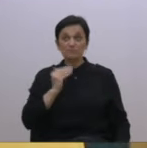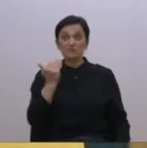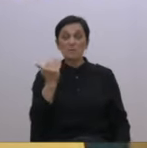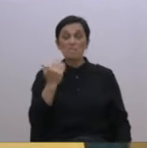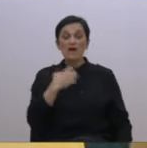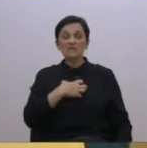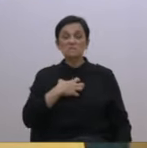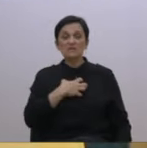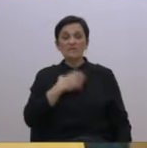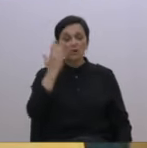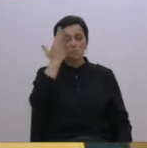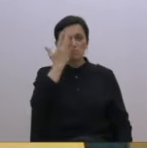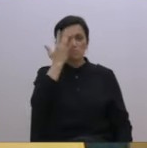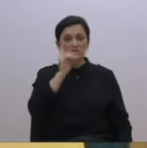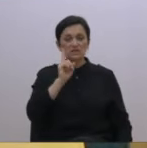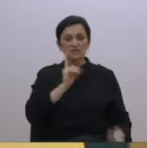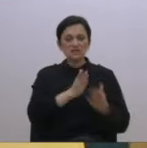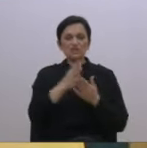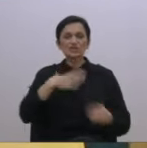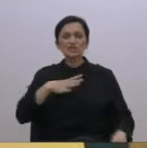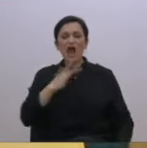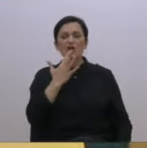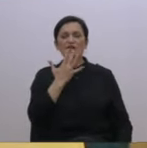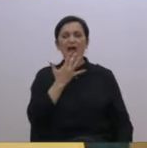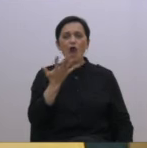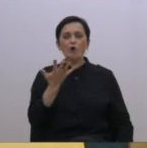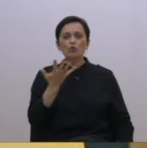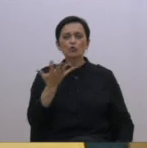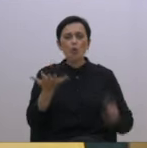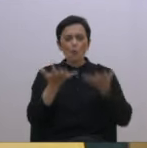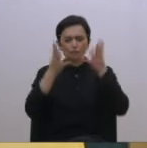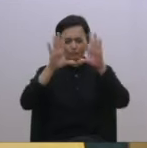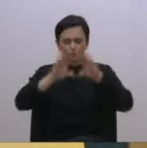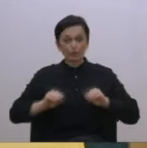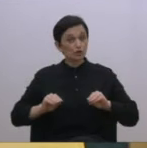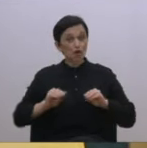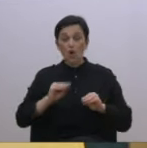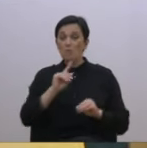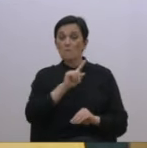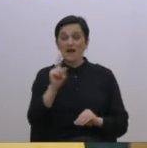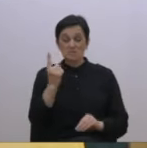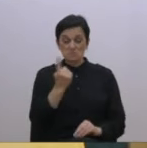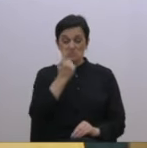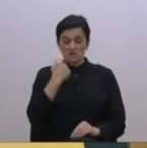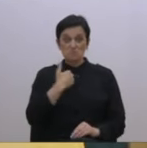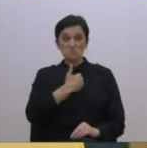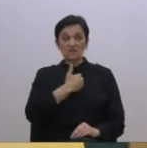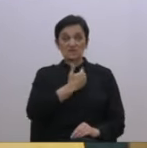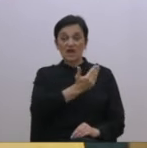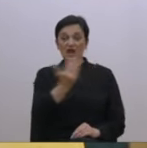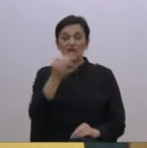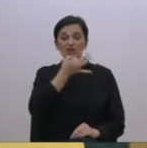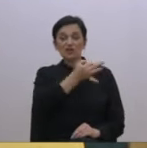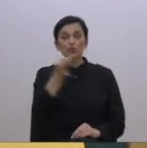მთავარი მიზანია, რომ ქართული ეროვნული მუხტი ჩაახქრონ. მაგრამ პირველი, რაც მე მინდა ყველას გითხრათ,